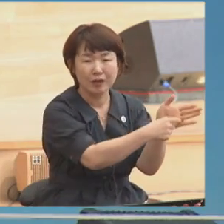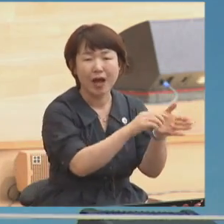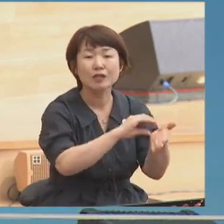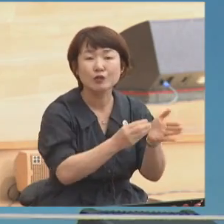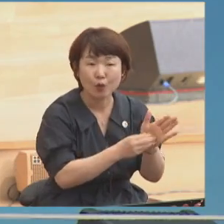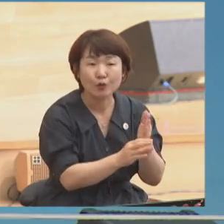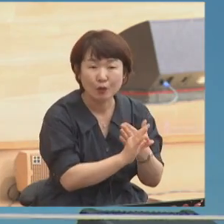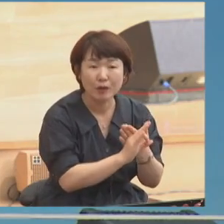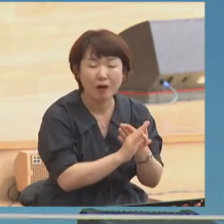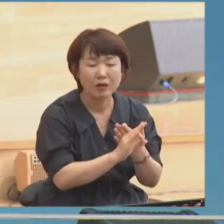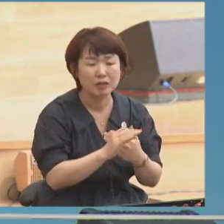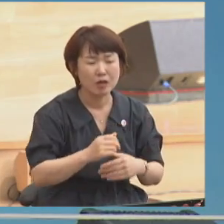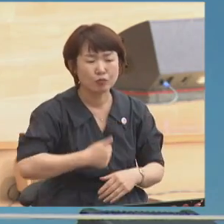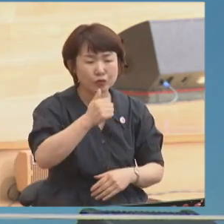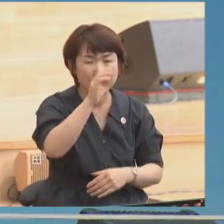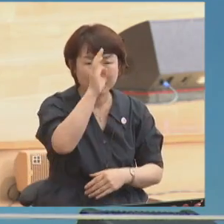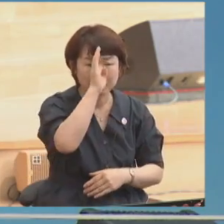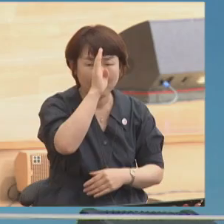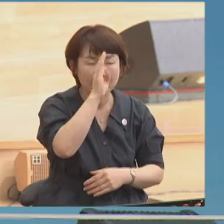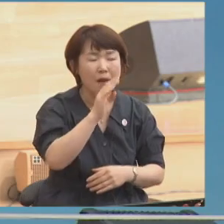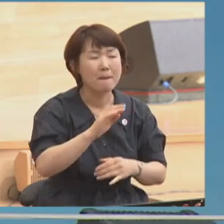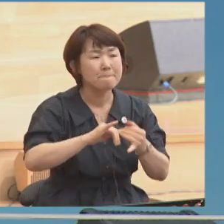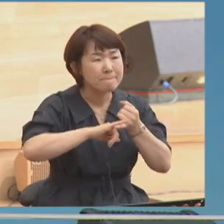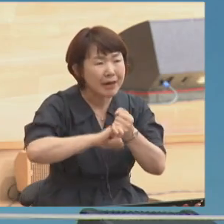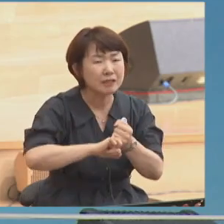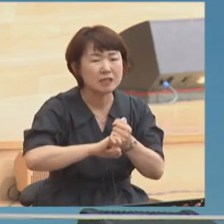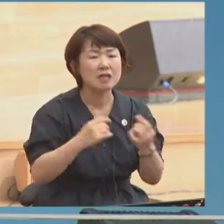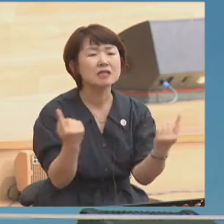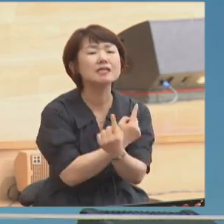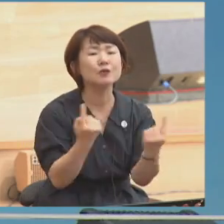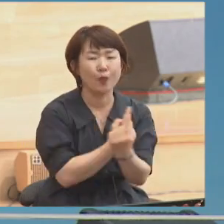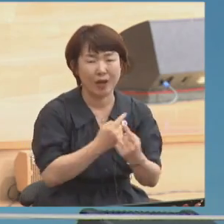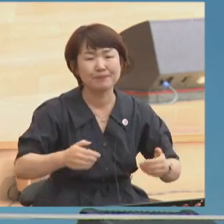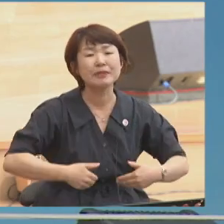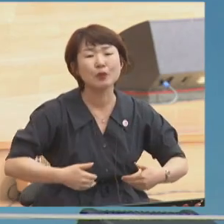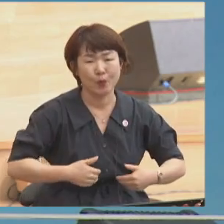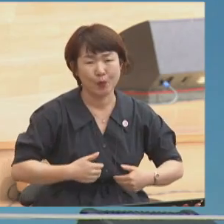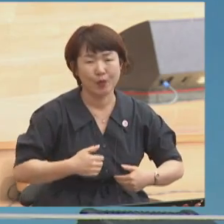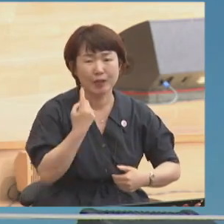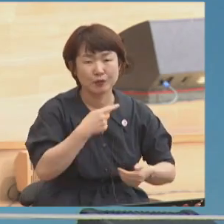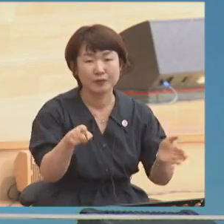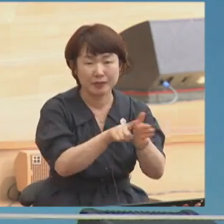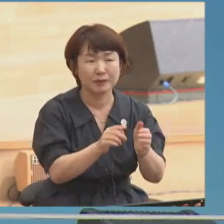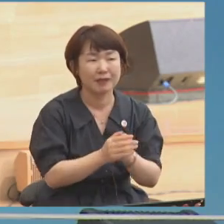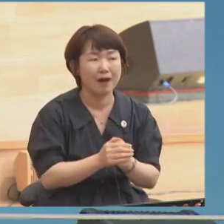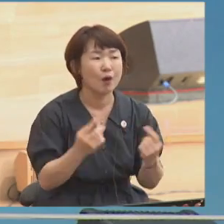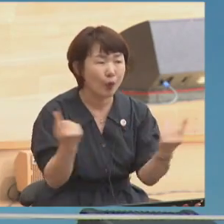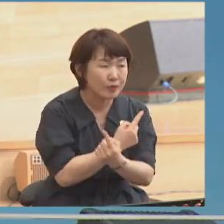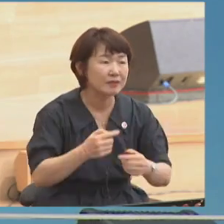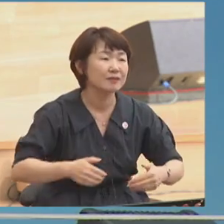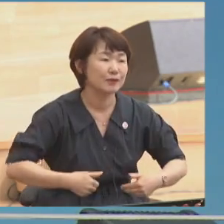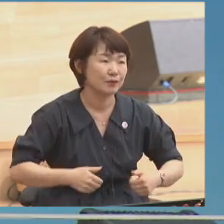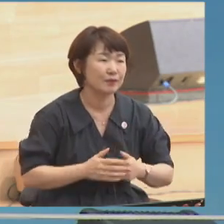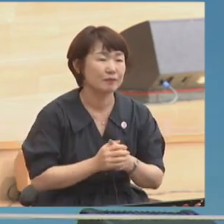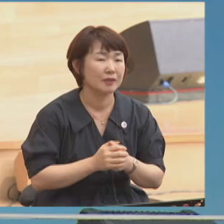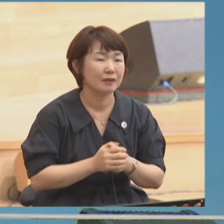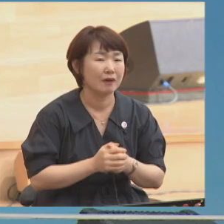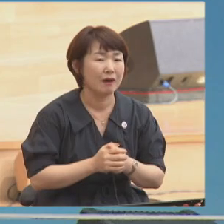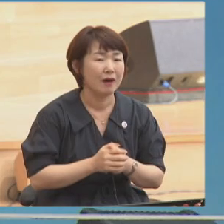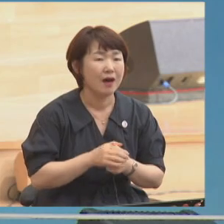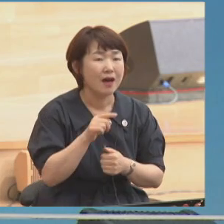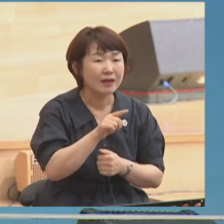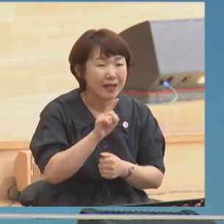이 분노의 질병 반드시 치료받아야 될 줄 믿습니다. 고쳐야 될 줄 믿습니다. 그래야